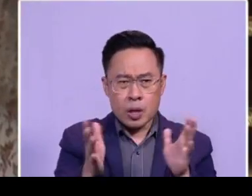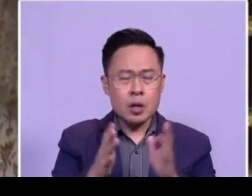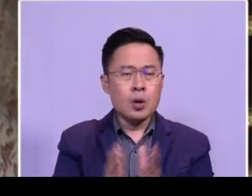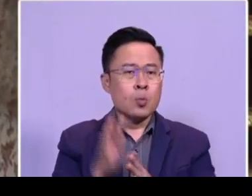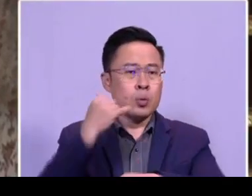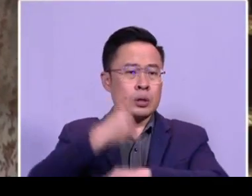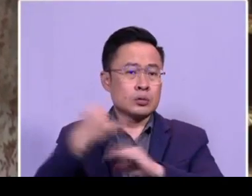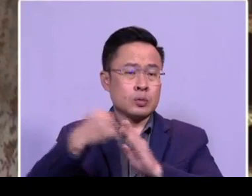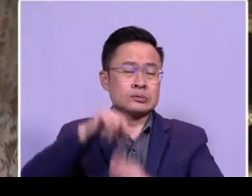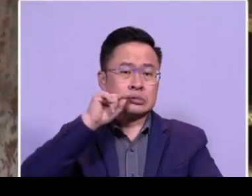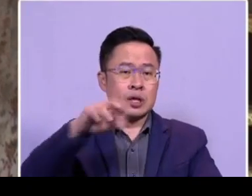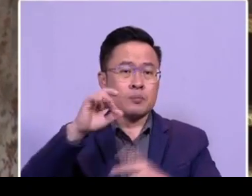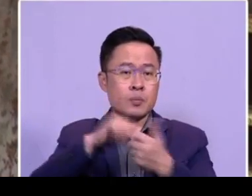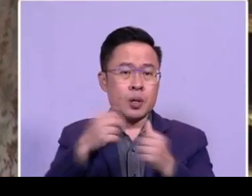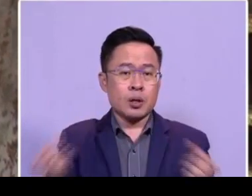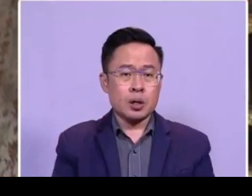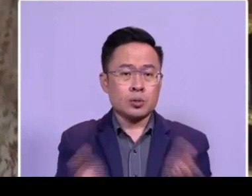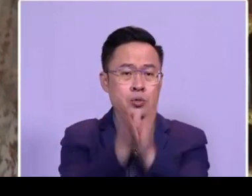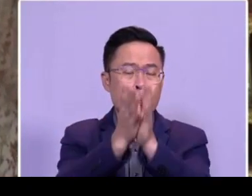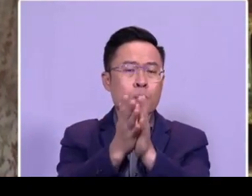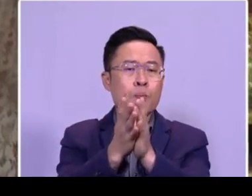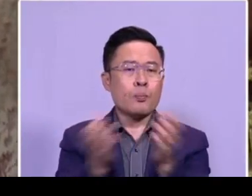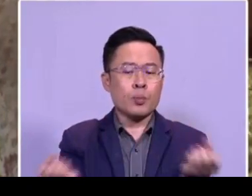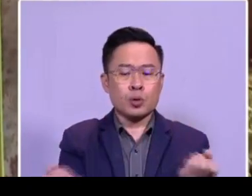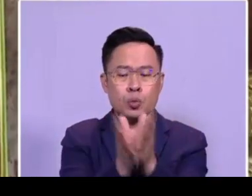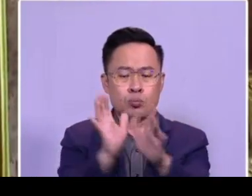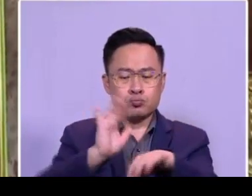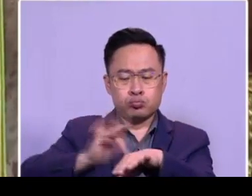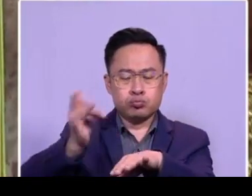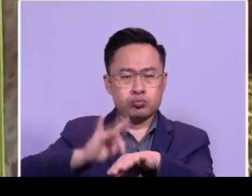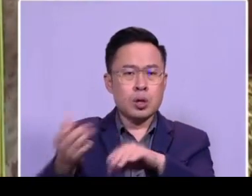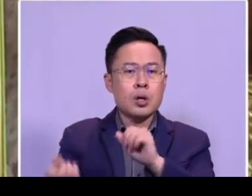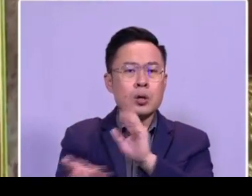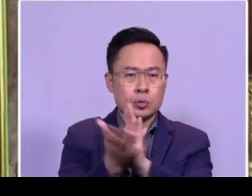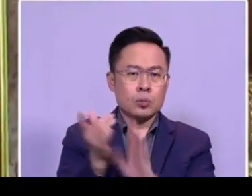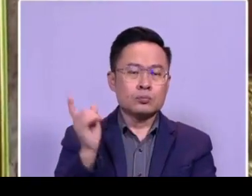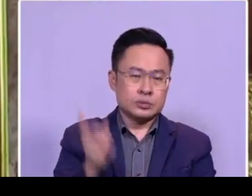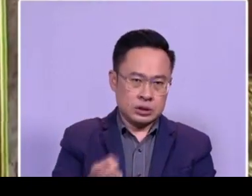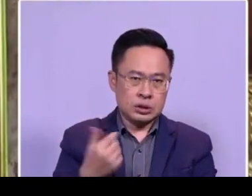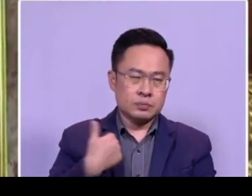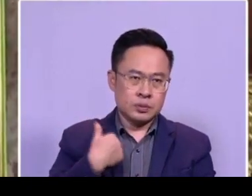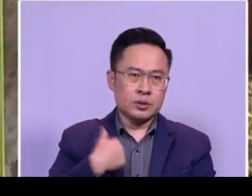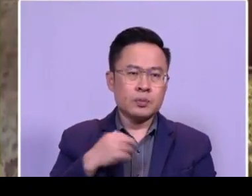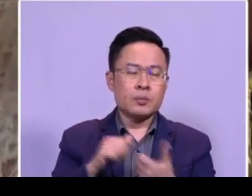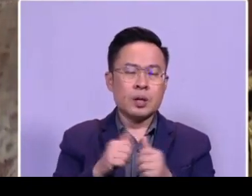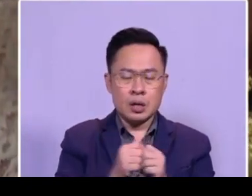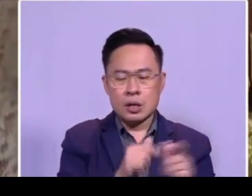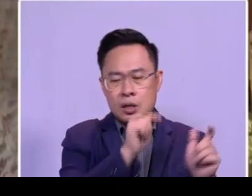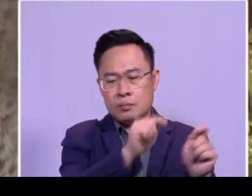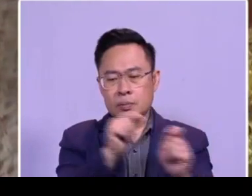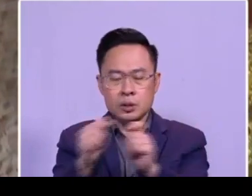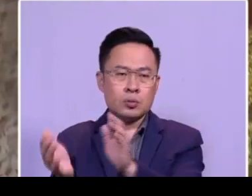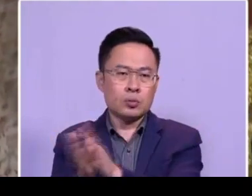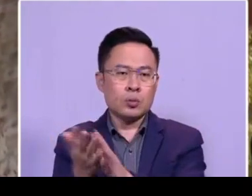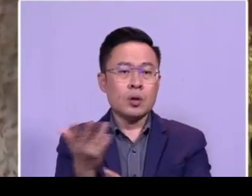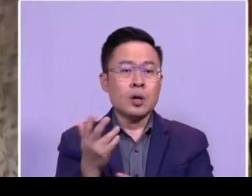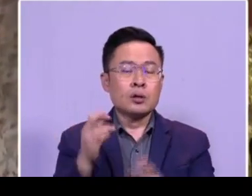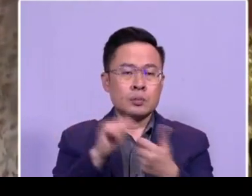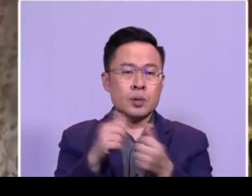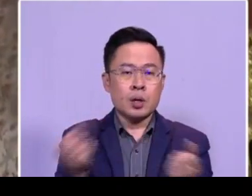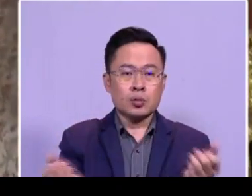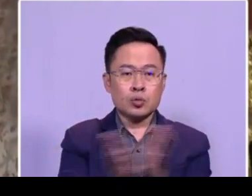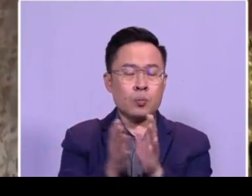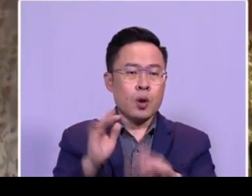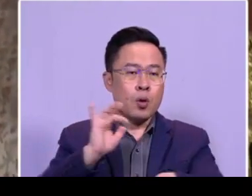3ตำบลแม่เหียและในพื้นที่บ้านภูพิงหมู่12ตำบลสุเทพอำเภอเมืองจังหวัดเชียงใหม่ทั้ง3พื้นที่ตรงนี้นะคะเป็นเขตภัยพิบัติฉุ